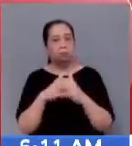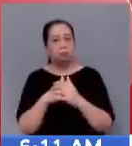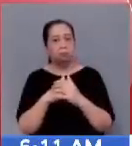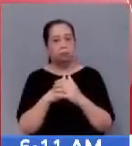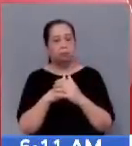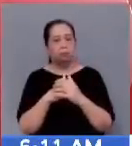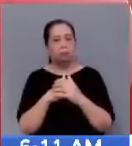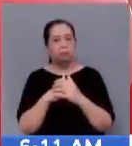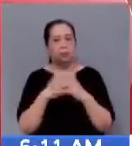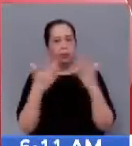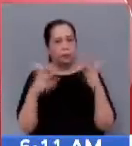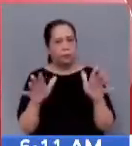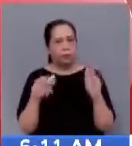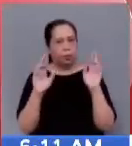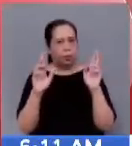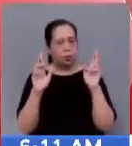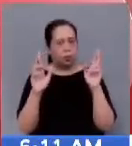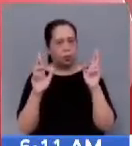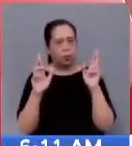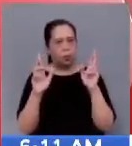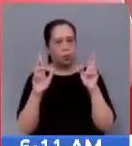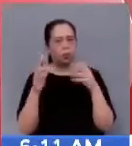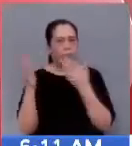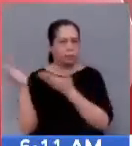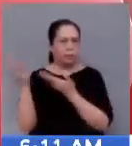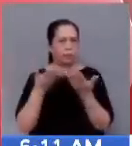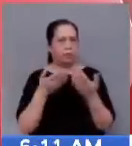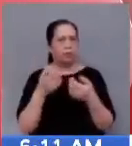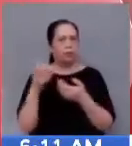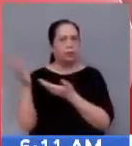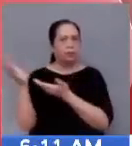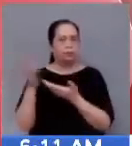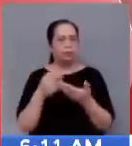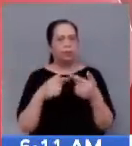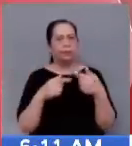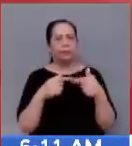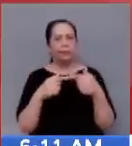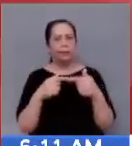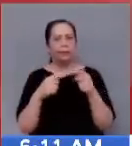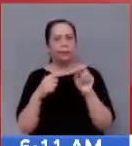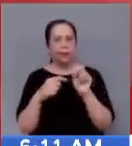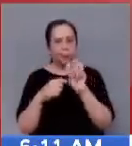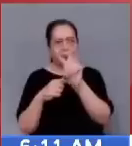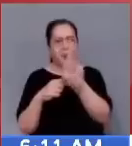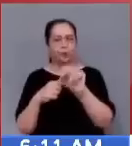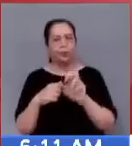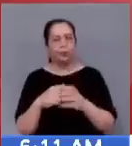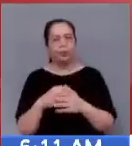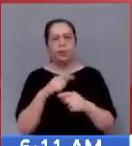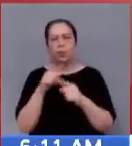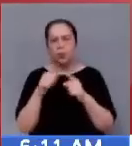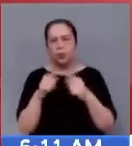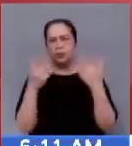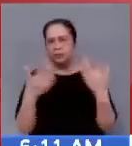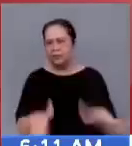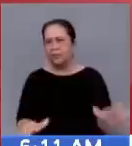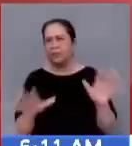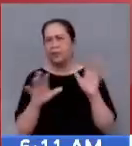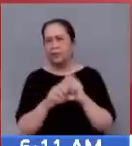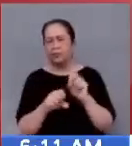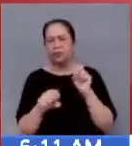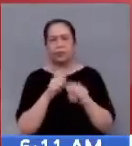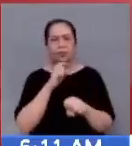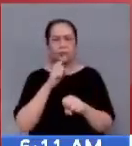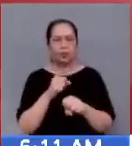natapos na yon, nakabiyahe na ngayon yon. Okay, so kailan po natin inaasahan na maisasagawa po ito para talagang kahit papano